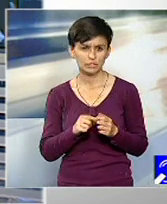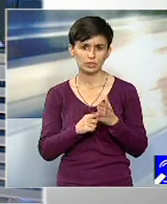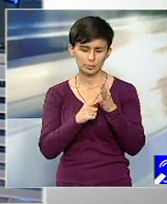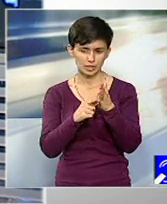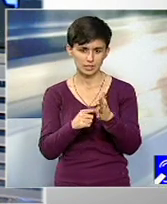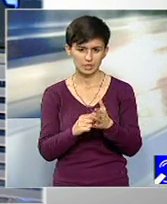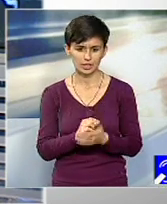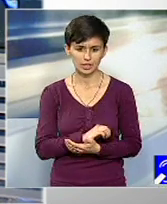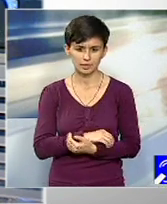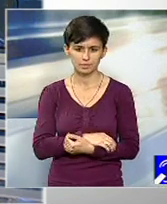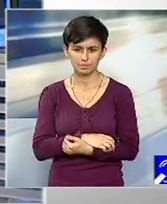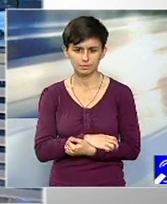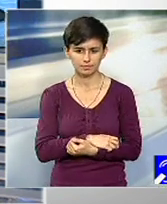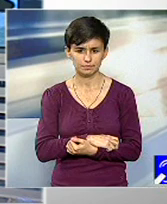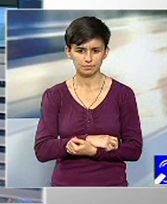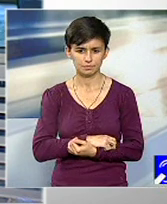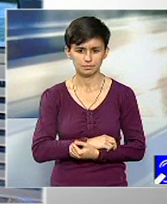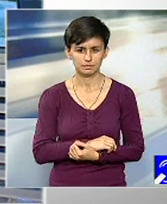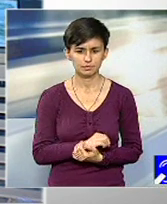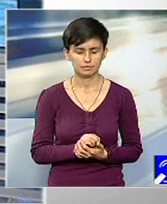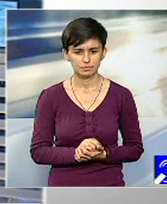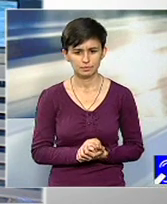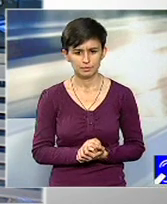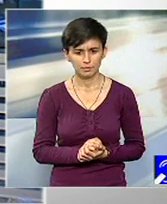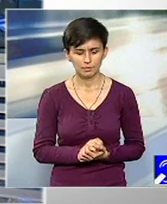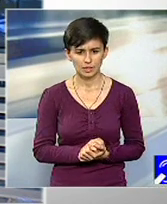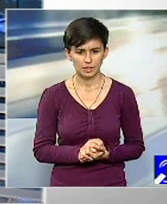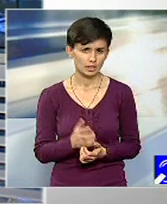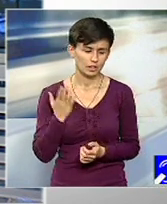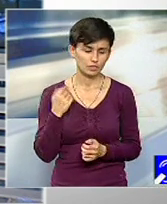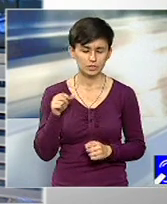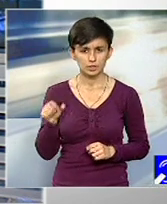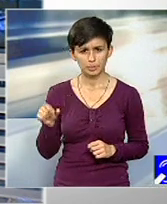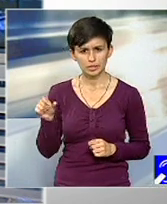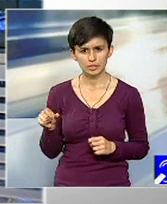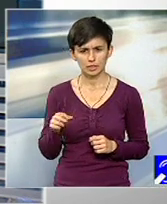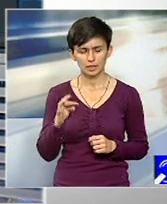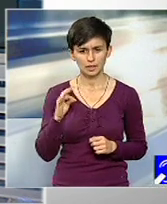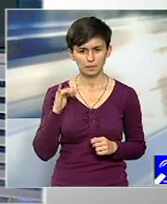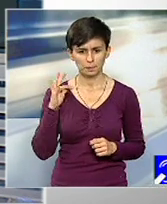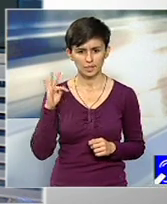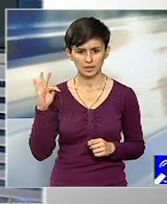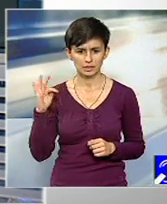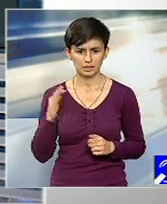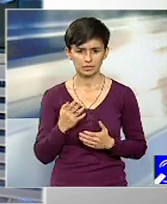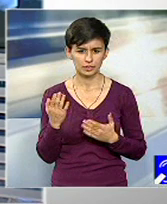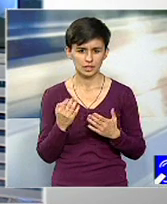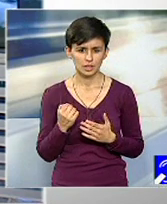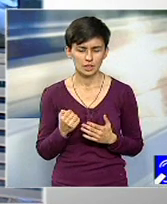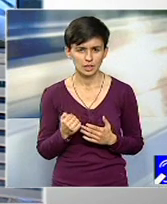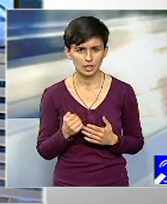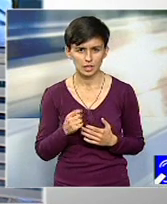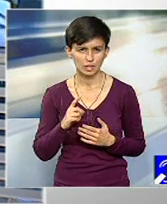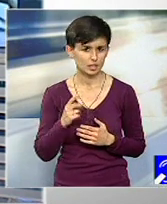sunetul filmului, ceea ce a fost foarte bine. Au fost persoane la TIFF care și-au acoperit efectiv ochii și și-au luat o cască